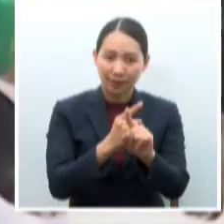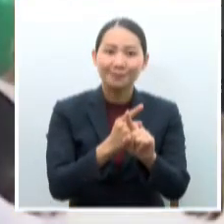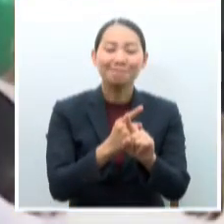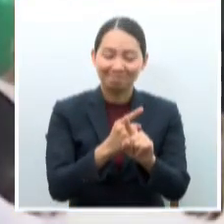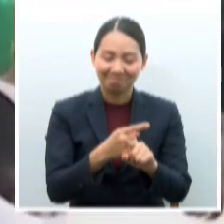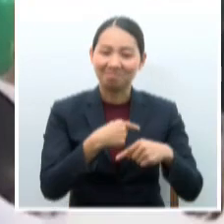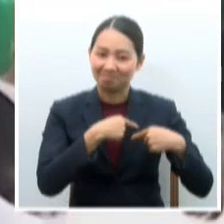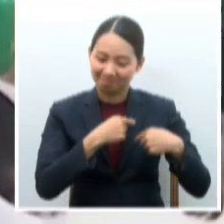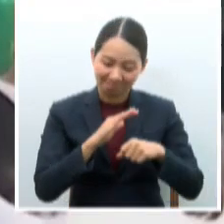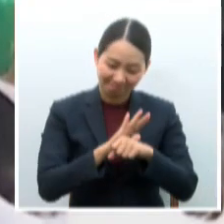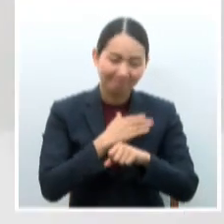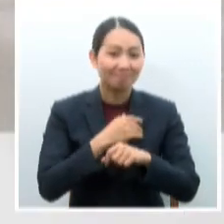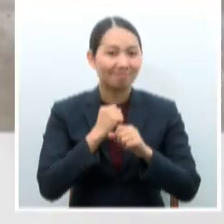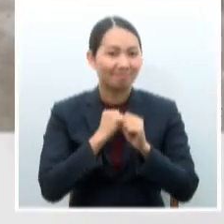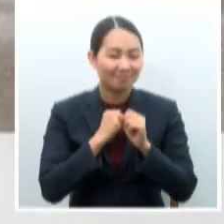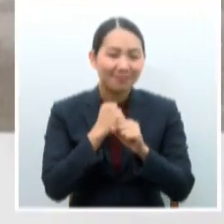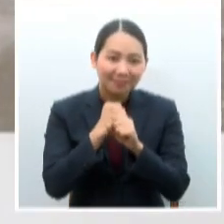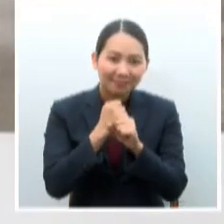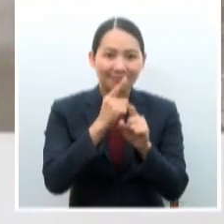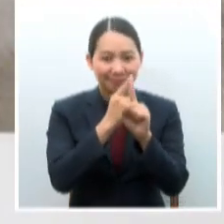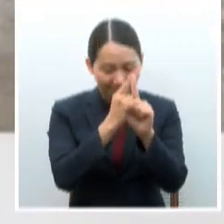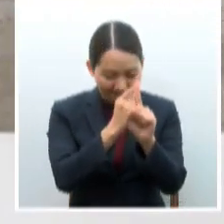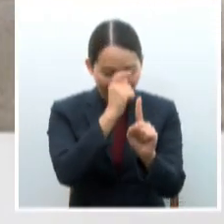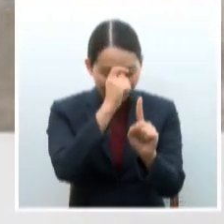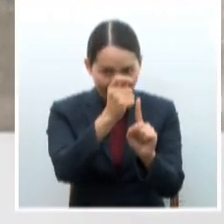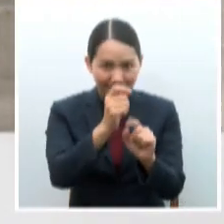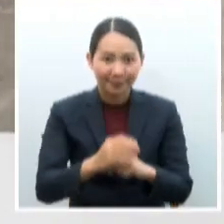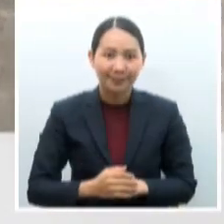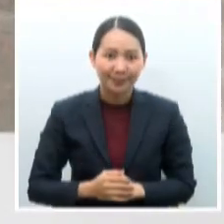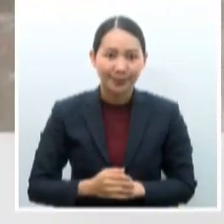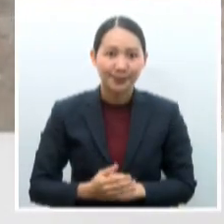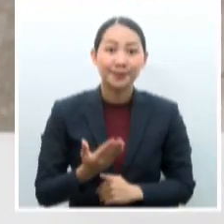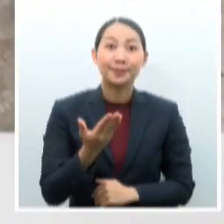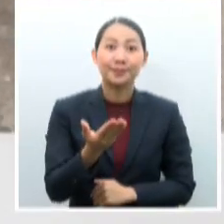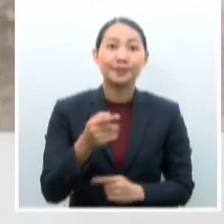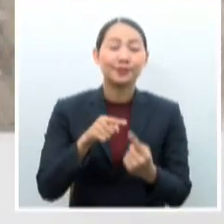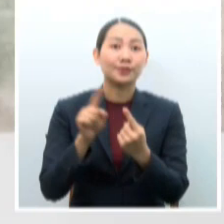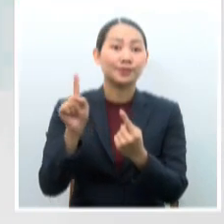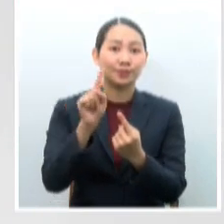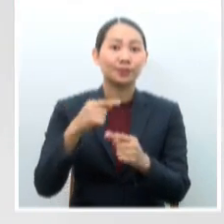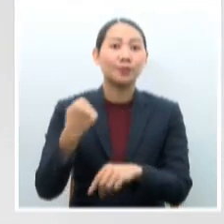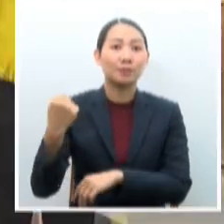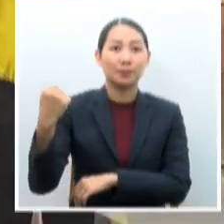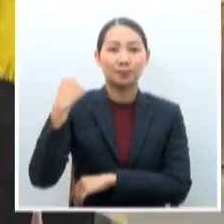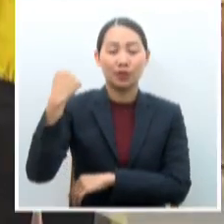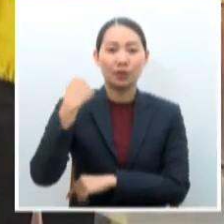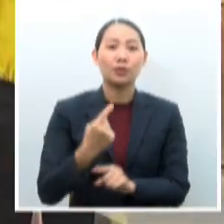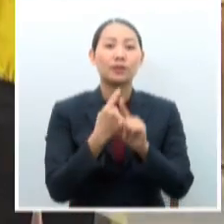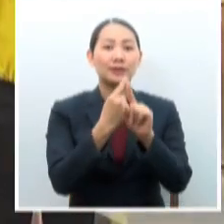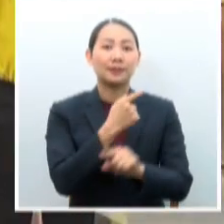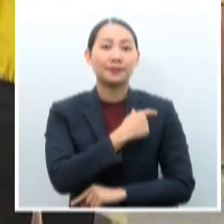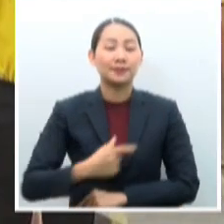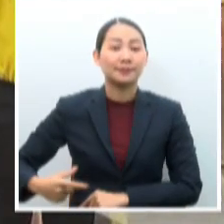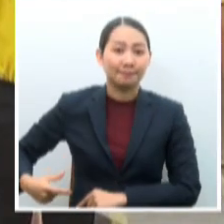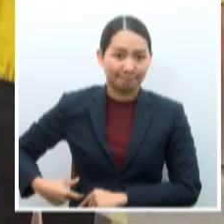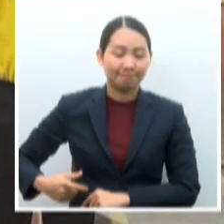ผู้อื่นได้ด้านมั่นคงในสถาบันพระมหากษัตริย์โรงเรียนดงบังพิสัยนวการนุสร